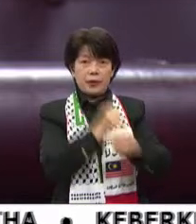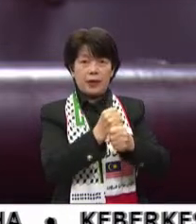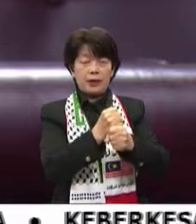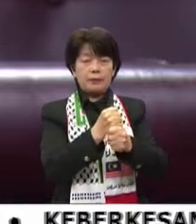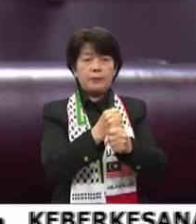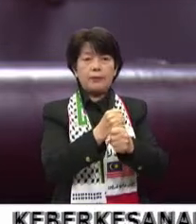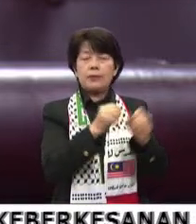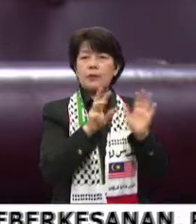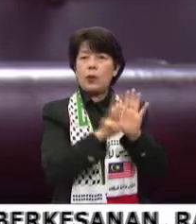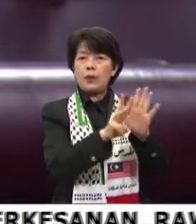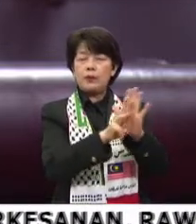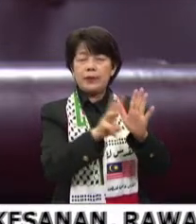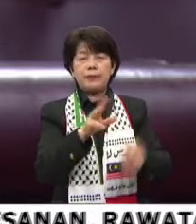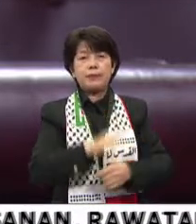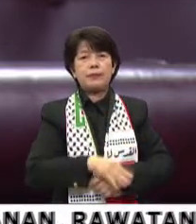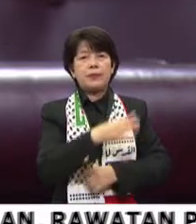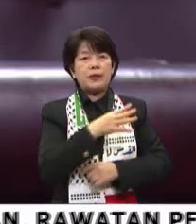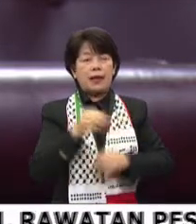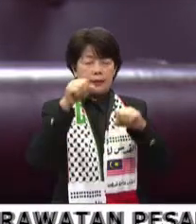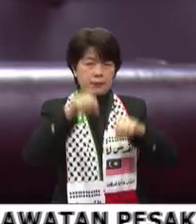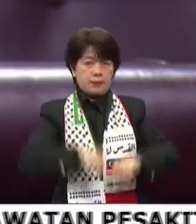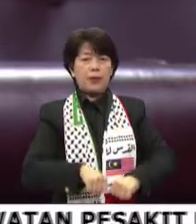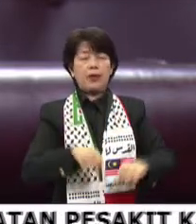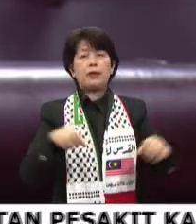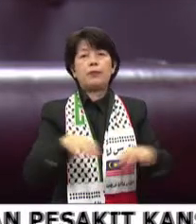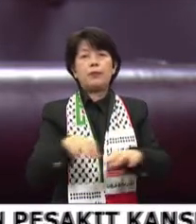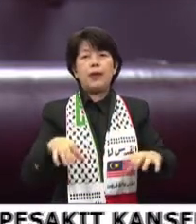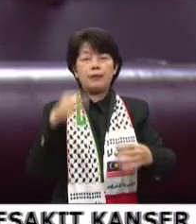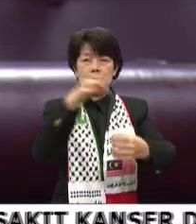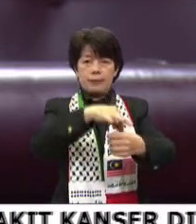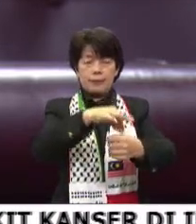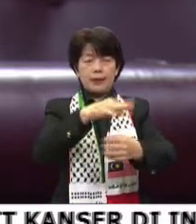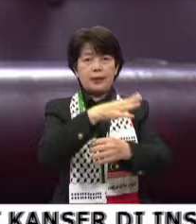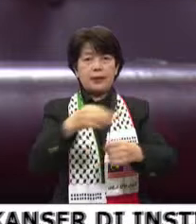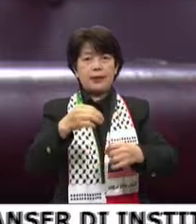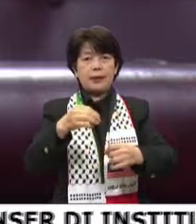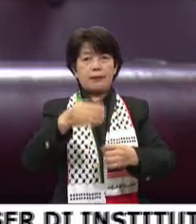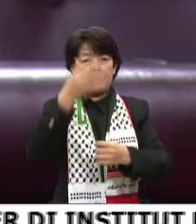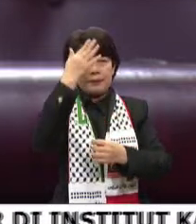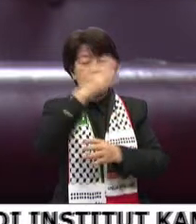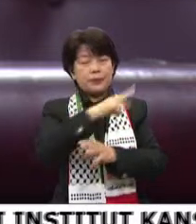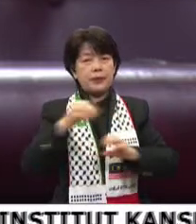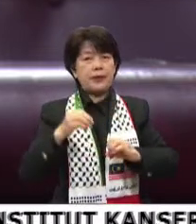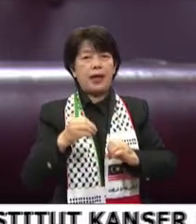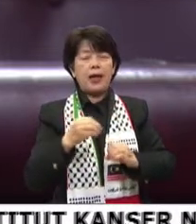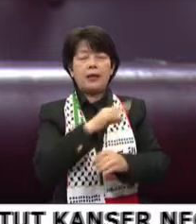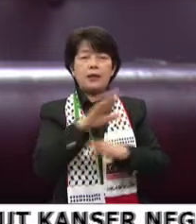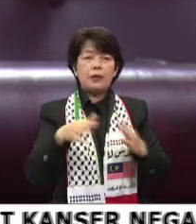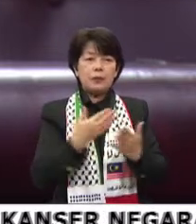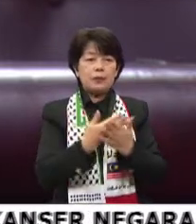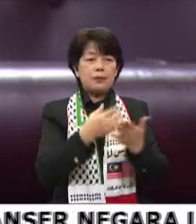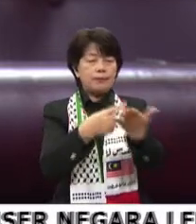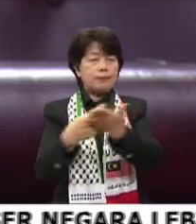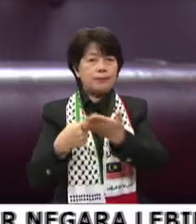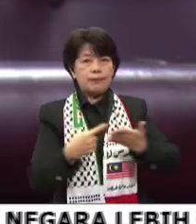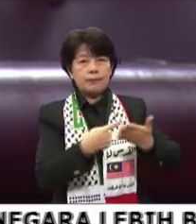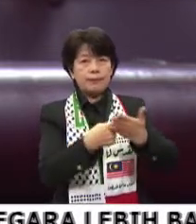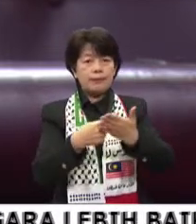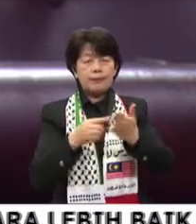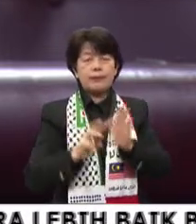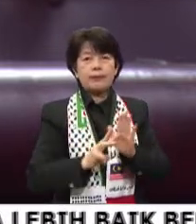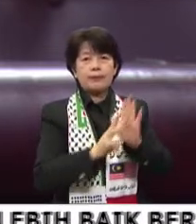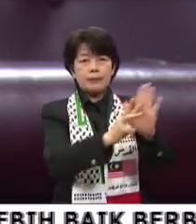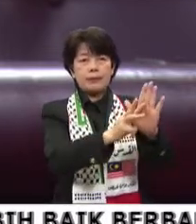wakil-wakilnya dan ia boleh diperolehi melalui undi pada mesyuarat Agung kesatuan sekerja atau persidangan perwakilan melalui